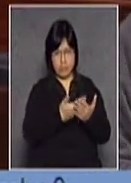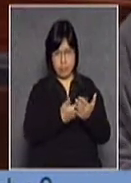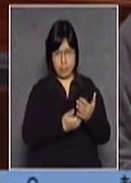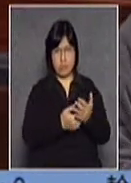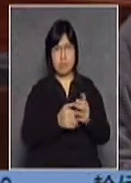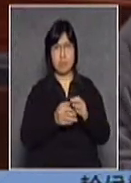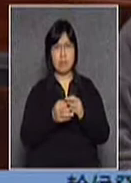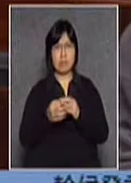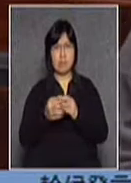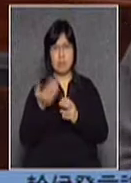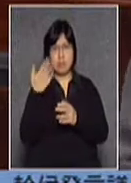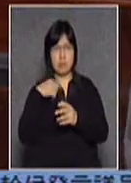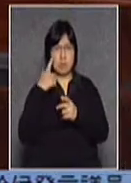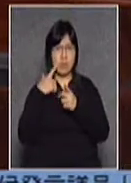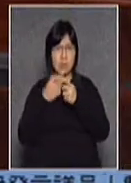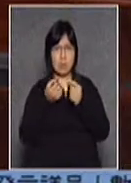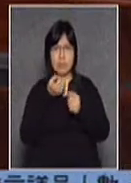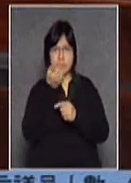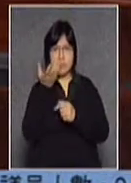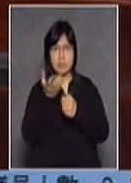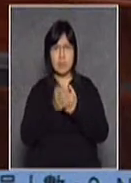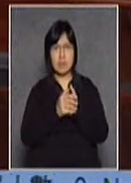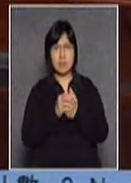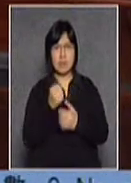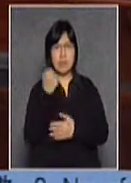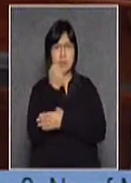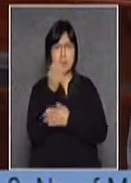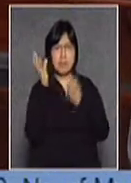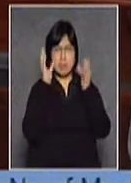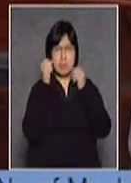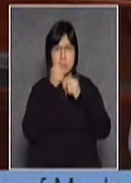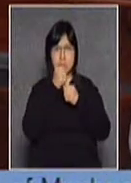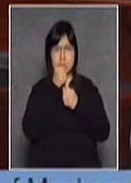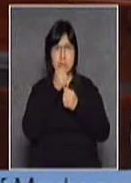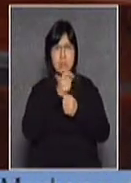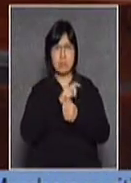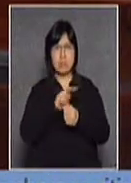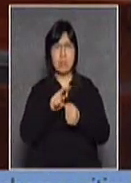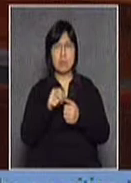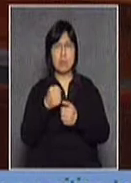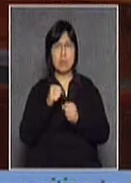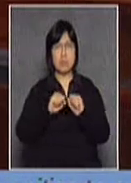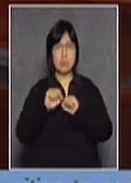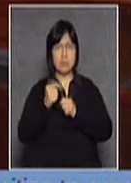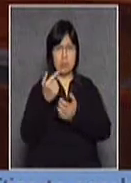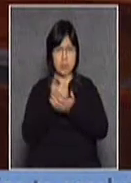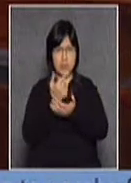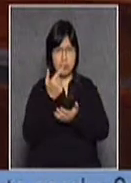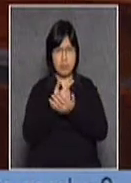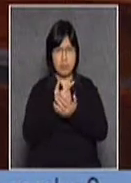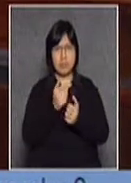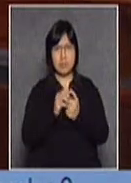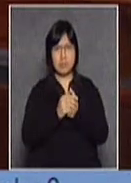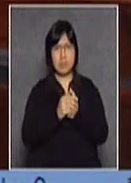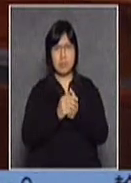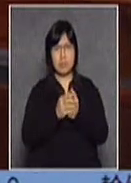關當時台灣提出這個反媒體壟斷運動的一個很重要的一個的